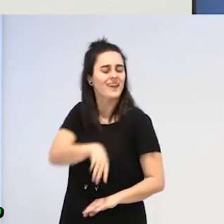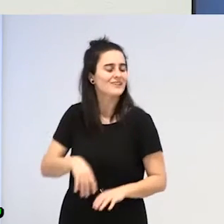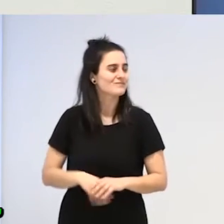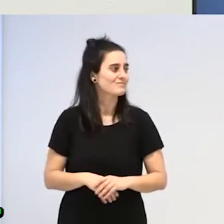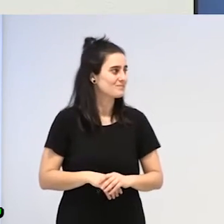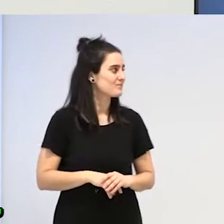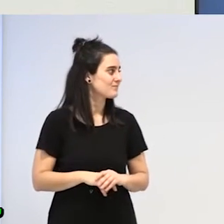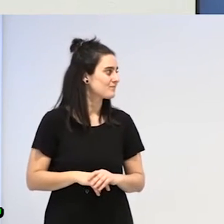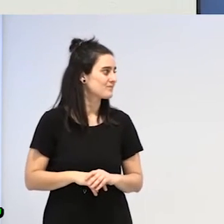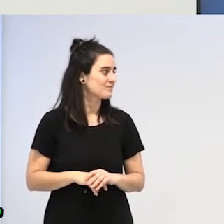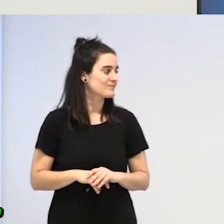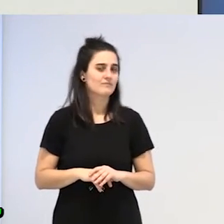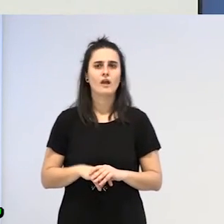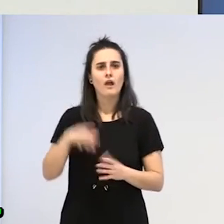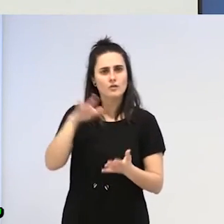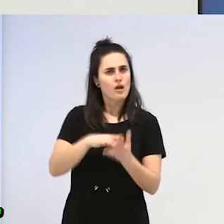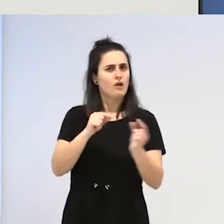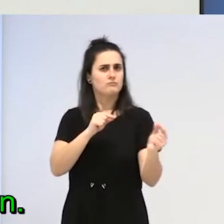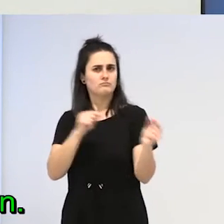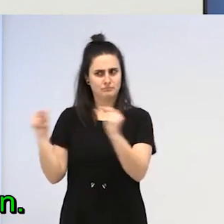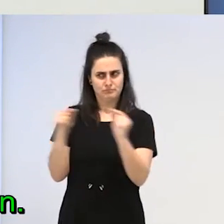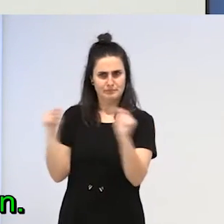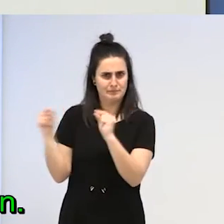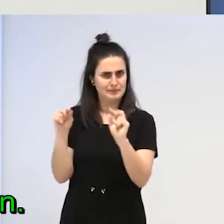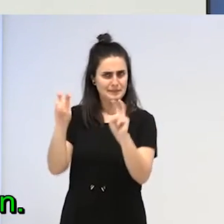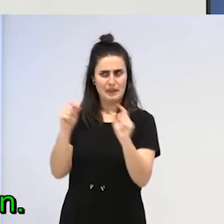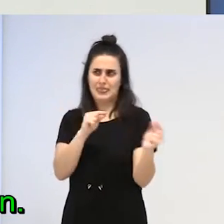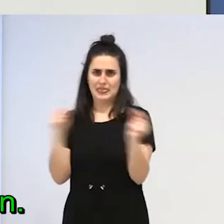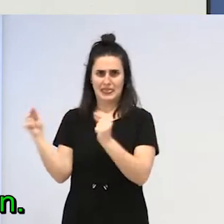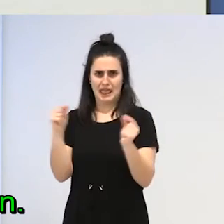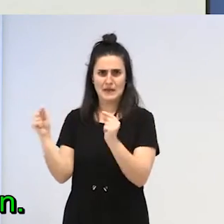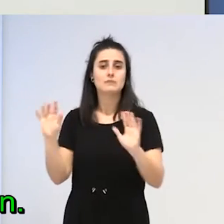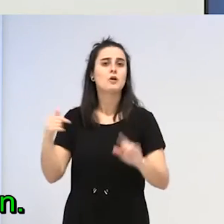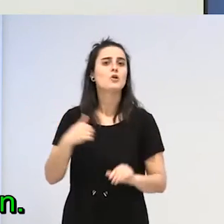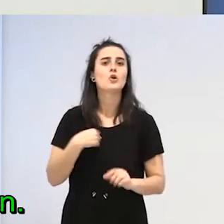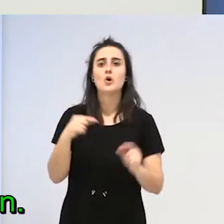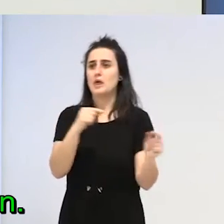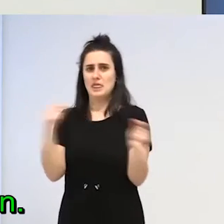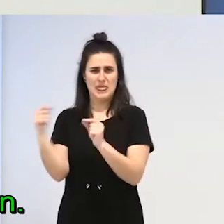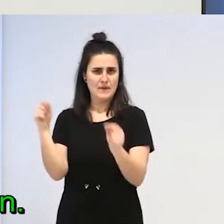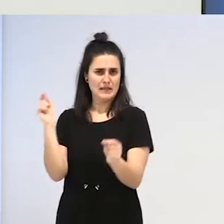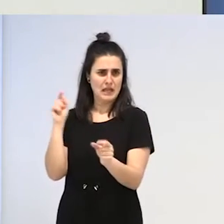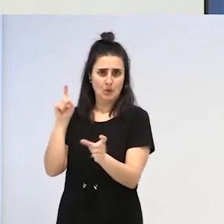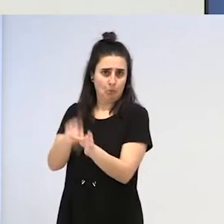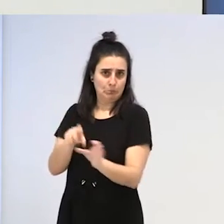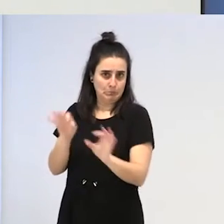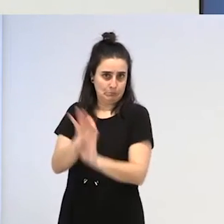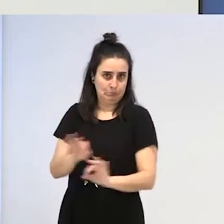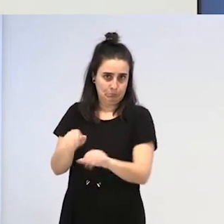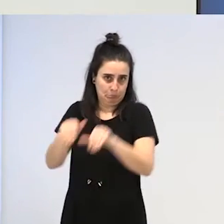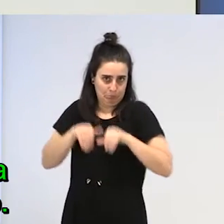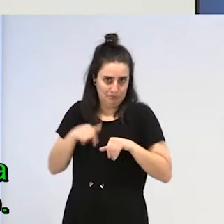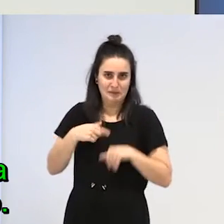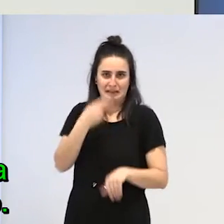bueno, eztabaida bat dago horrekin, baina ni ez naiz horrelako eztabaidetan sartzen, ez zait